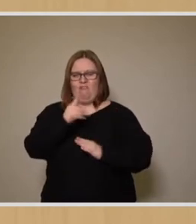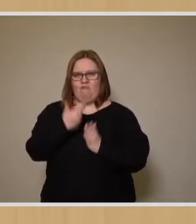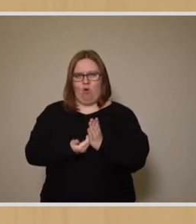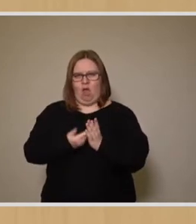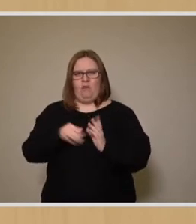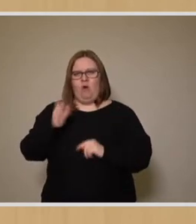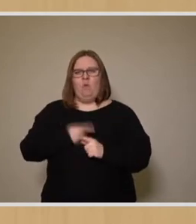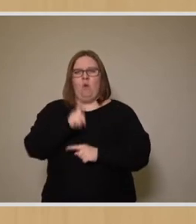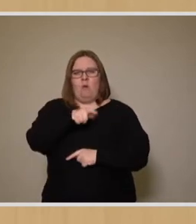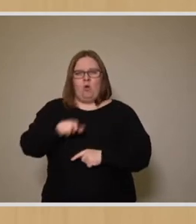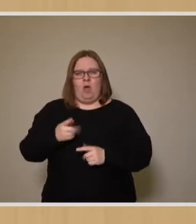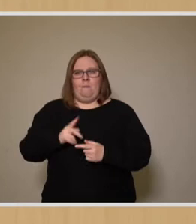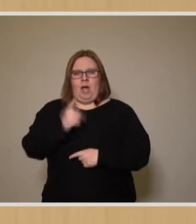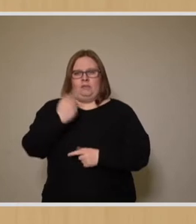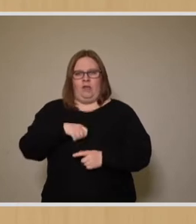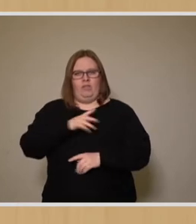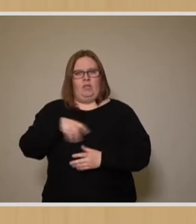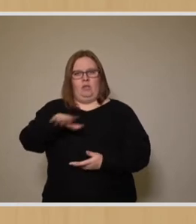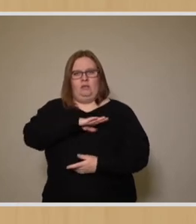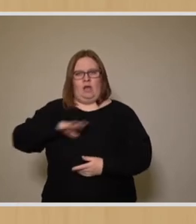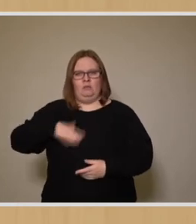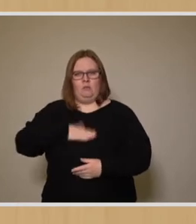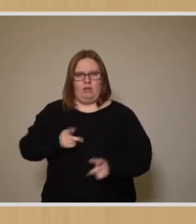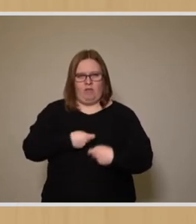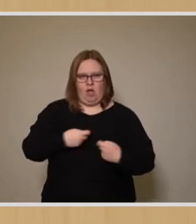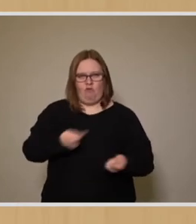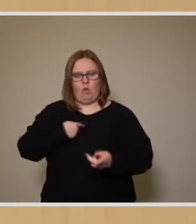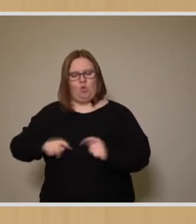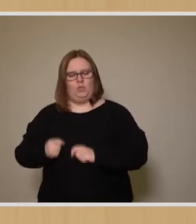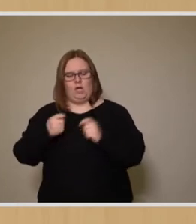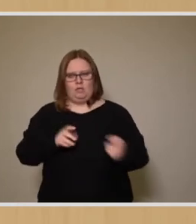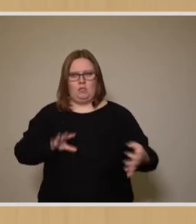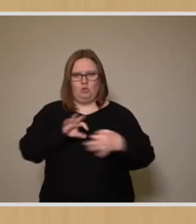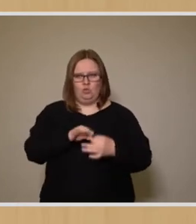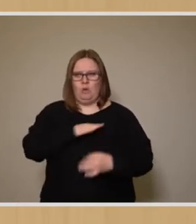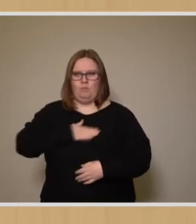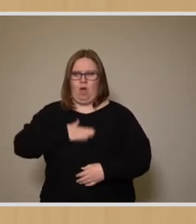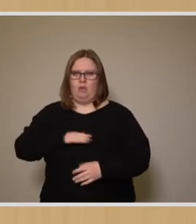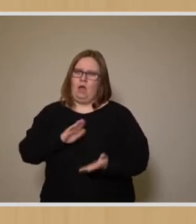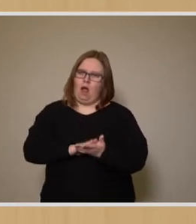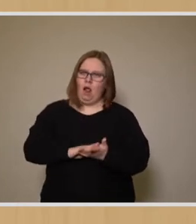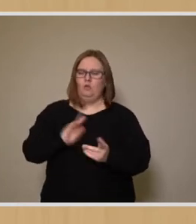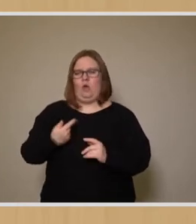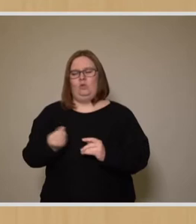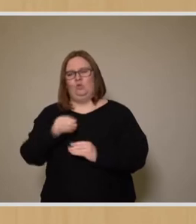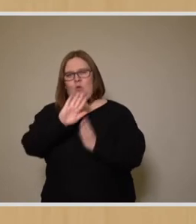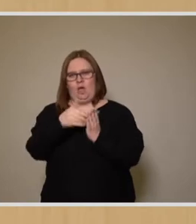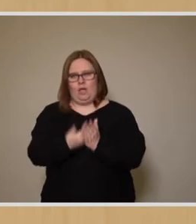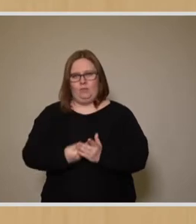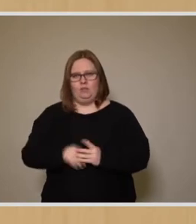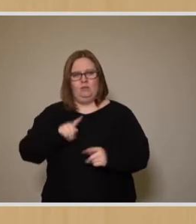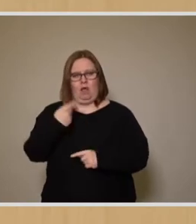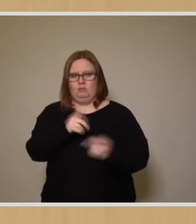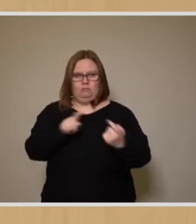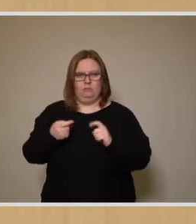des Oberbürgermeisters zum Verkauf des Sachsenbades, genauso aber auch zu unserem Antrag, das Bad zu erhalten und zu den Ergebnissen der dann